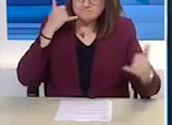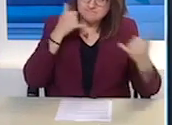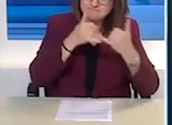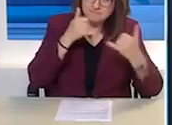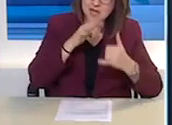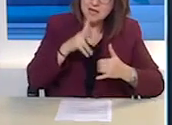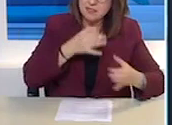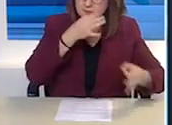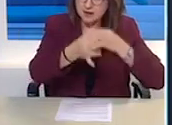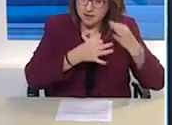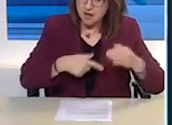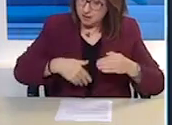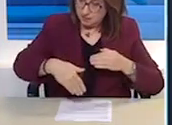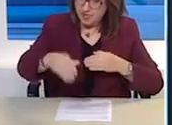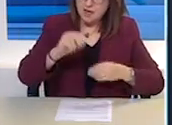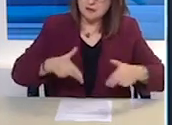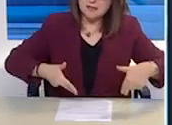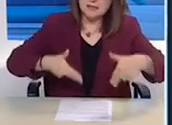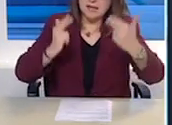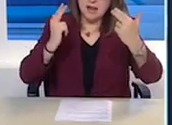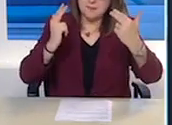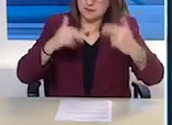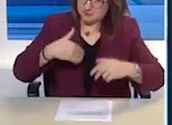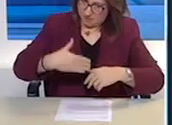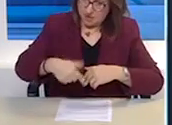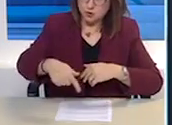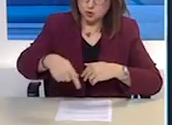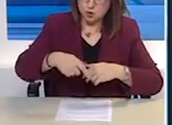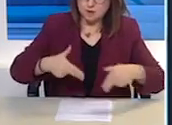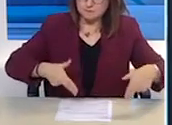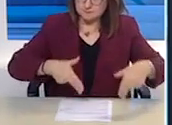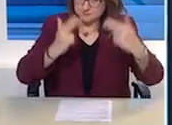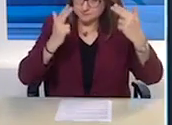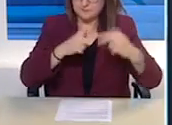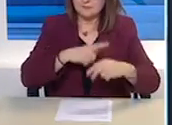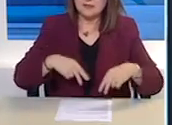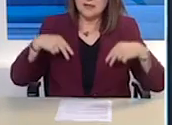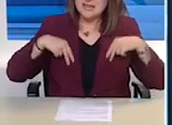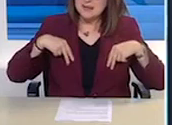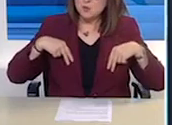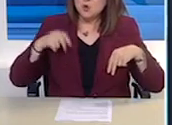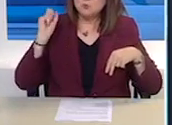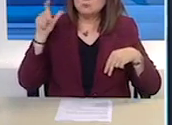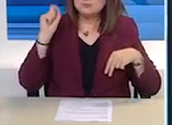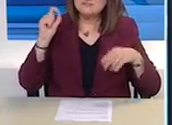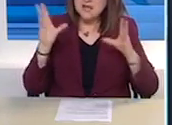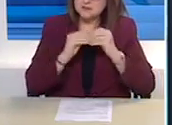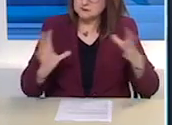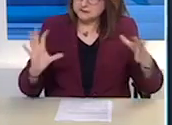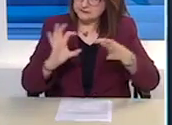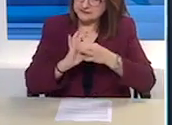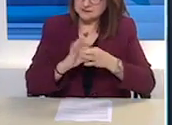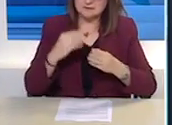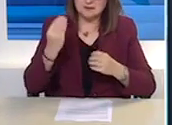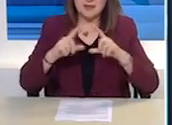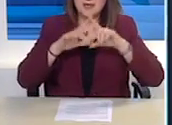υπηρεσία τηλεσυμβουλευτικής, η οποία αναπτύσσεται από κοινού και με τη συνδρομή του Υπουργείου Ψηφιακής Διακυβέρνησης και στην οποία θα